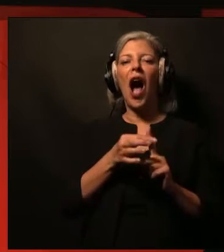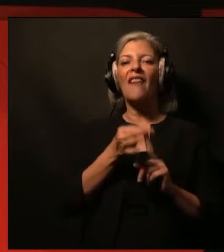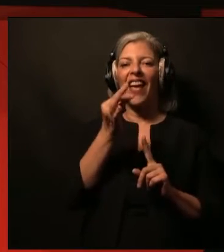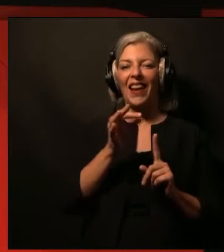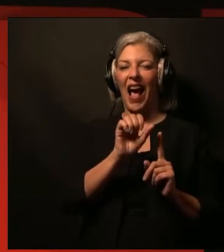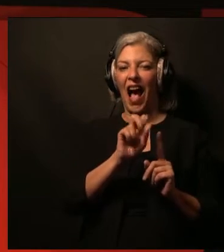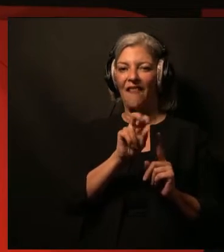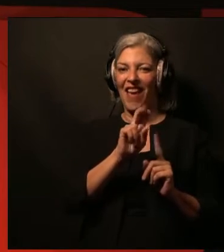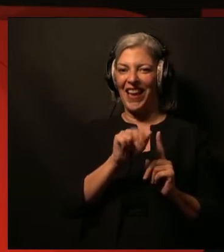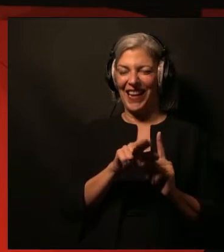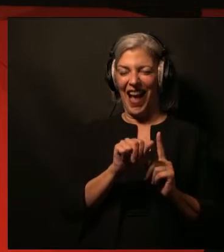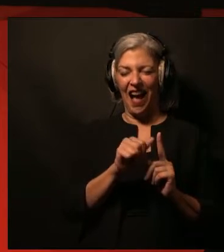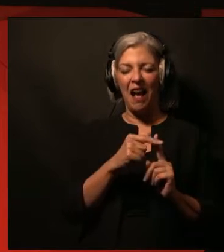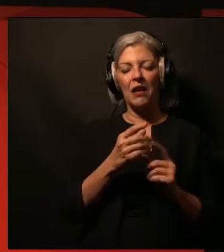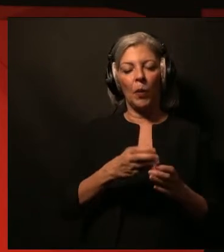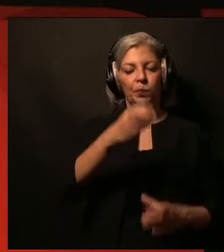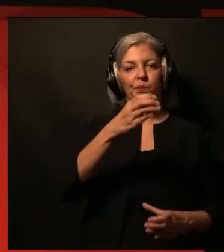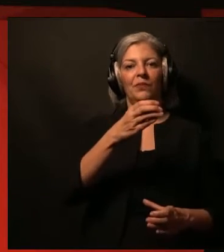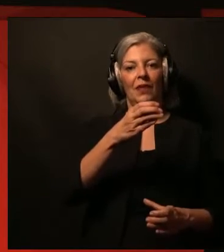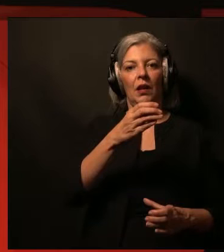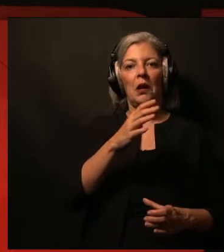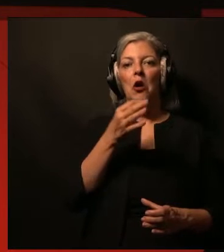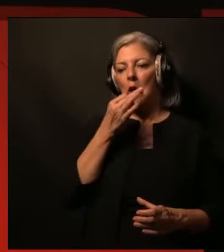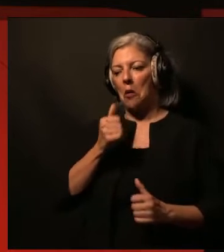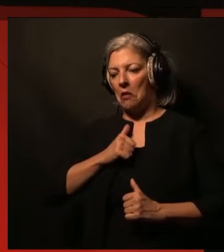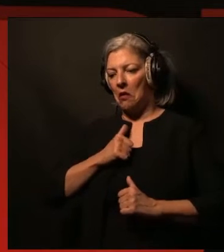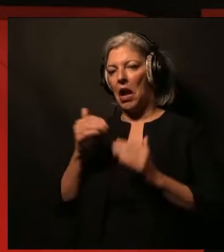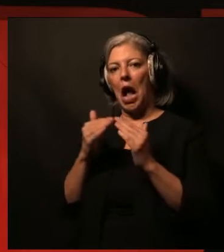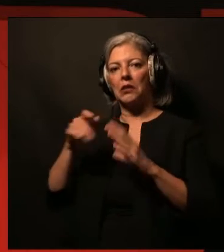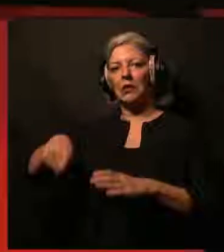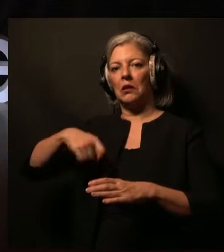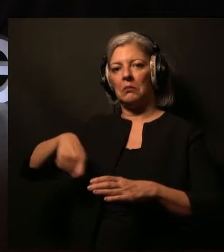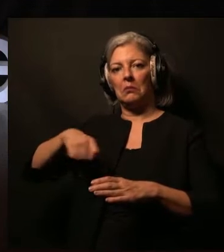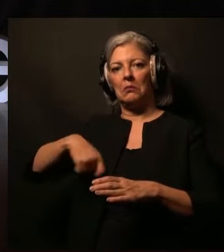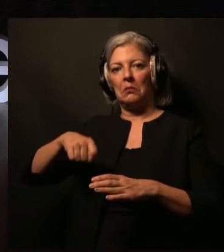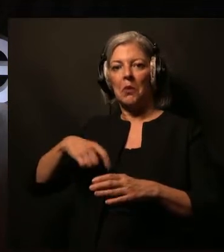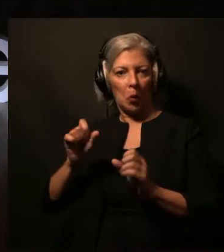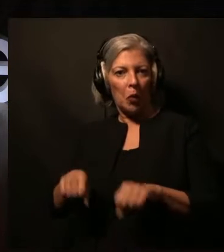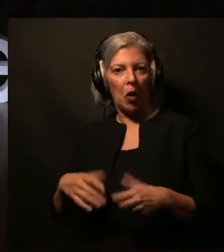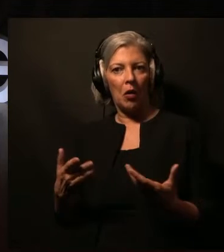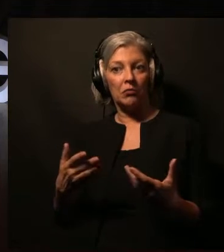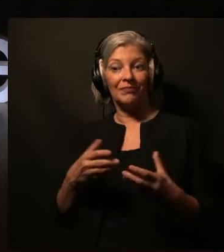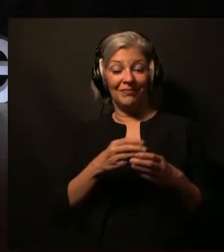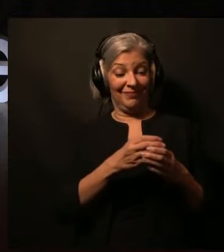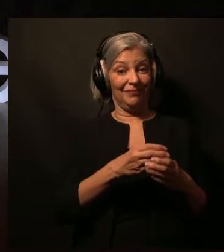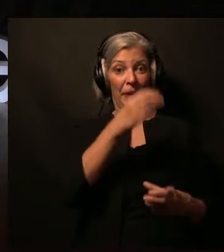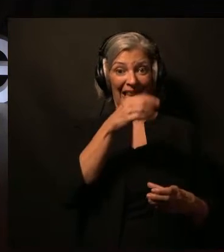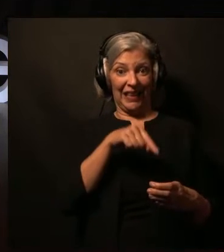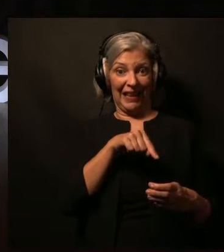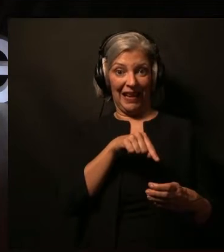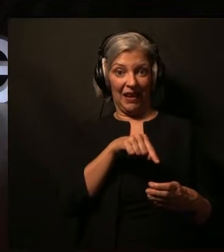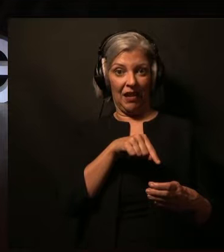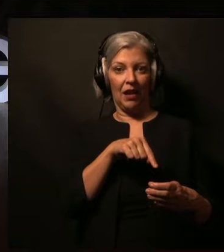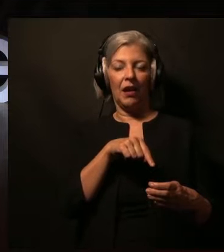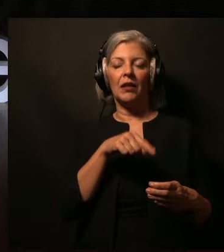Brick a farcelo in casa autoprodotto Questo Brick è fatto di un materiale detto